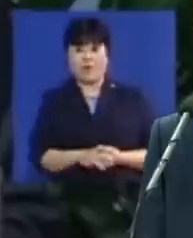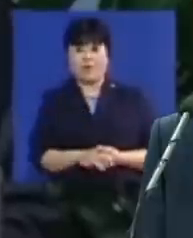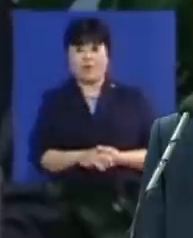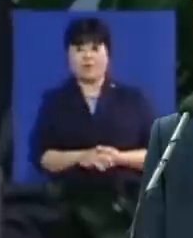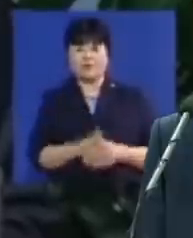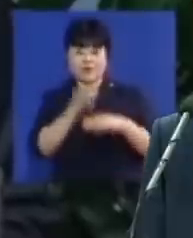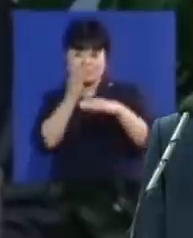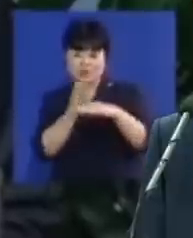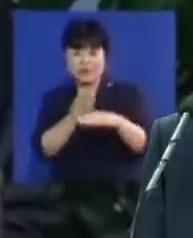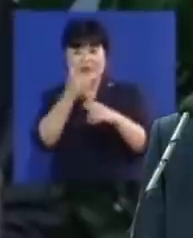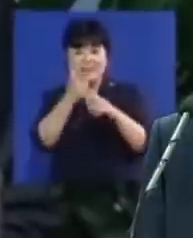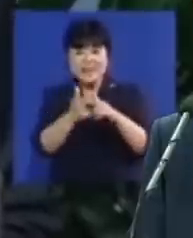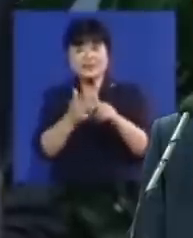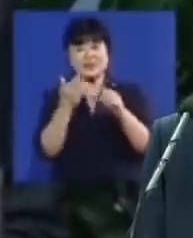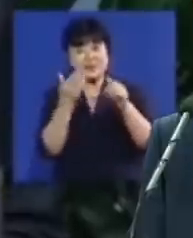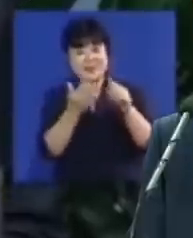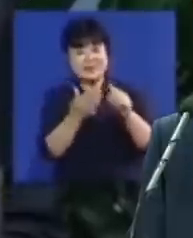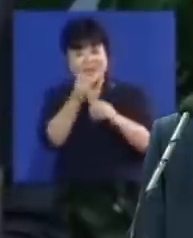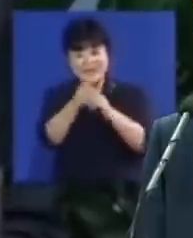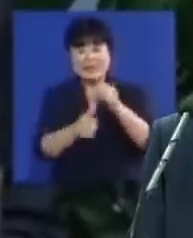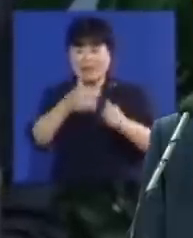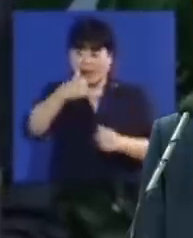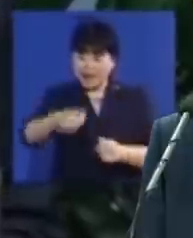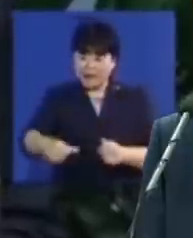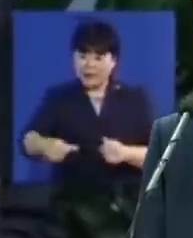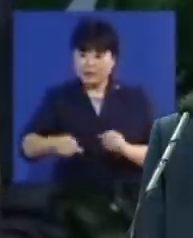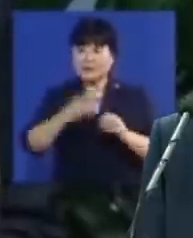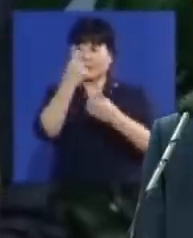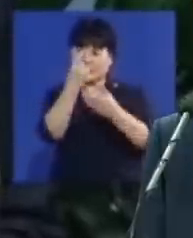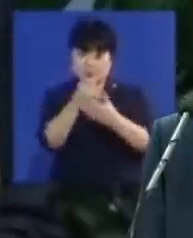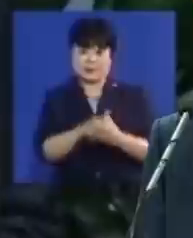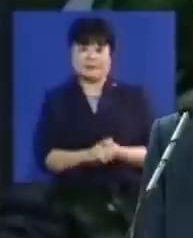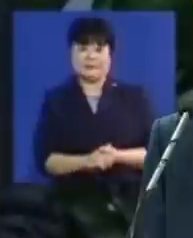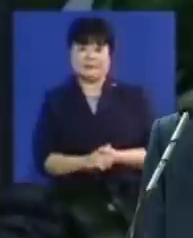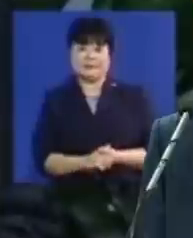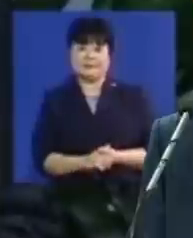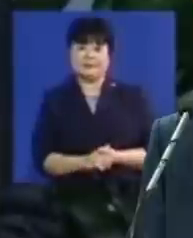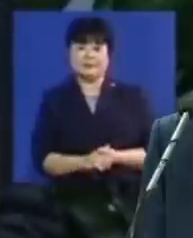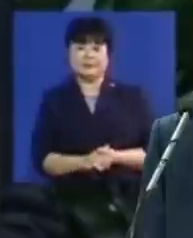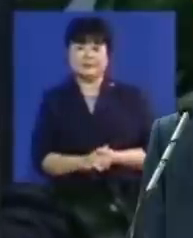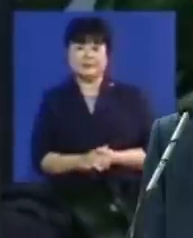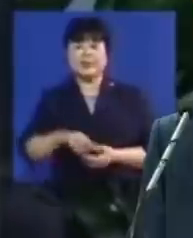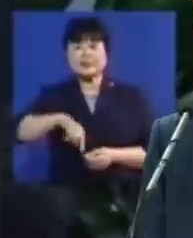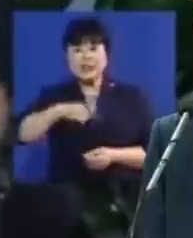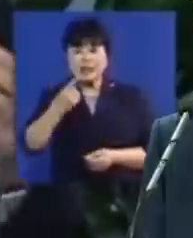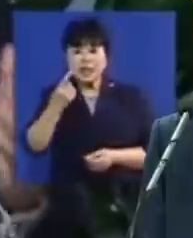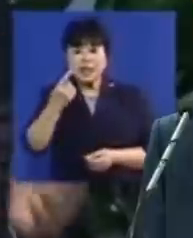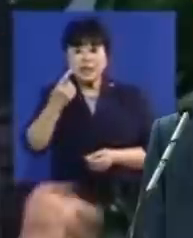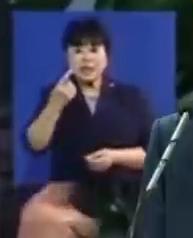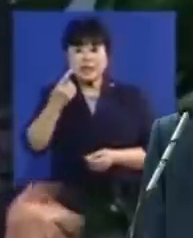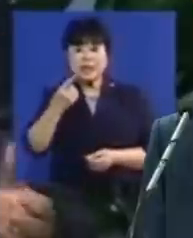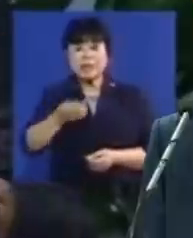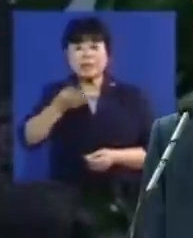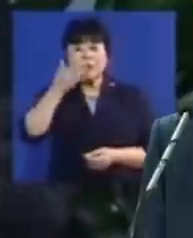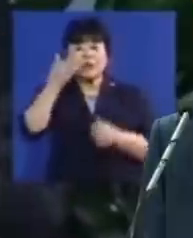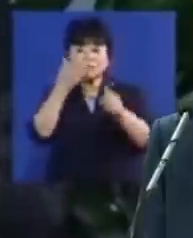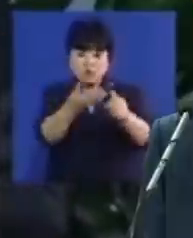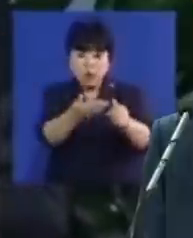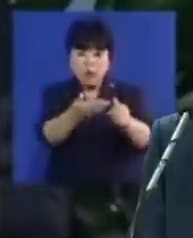읽어보니까 그거 예수님께서 하나님의 아들로 이 세상에 오셔서 자기가